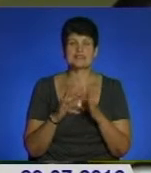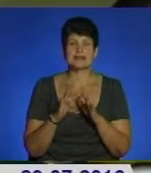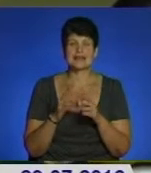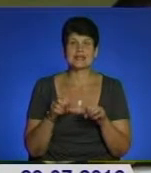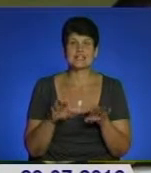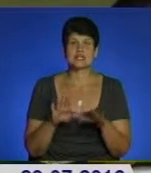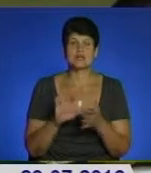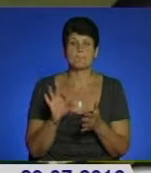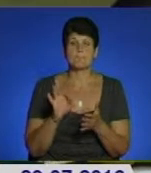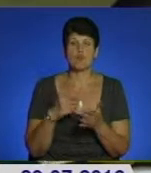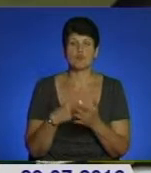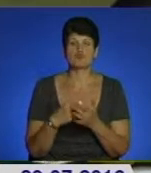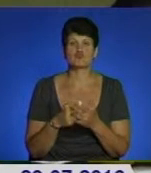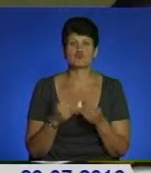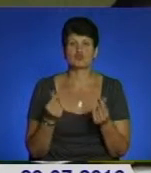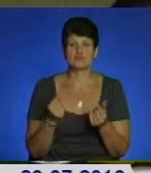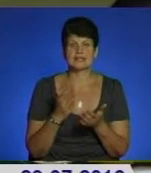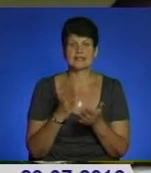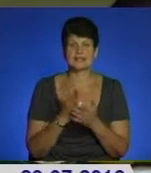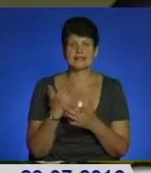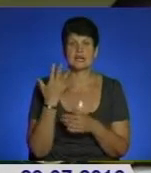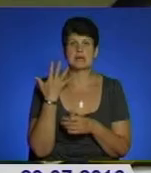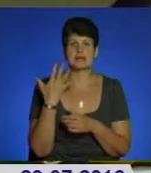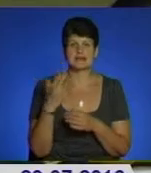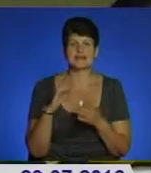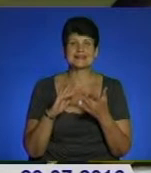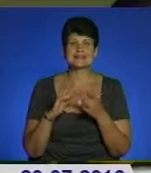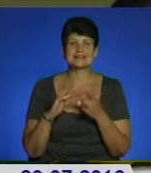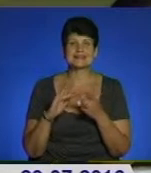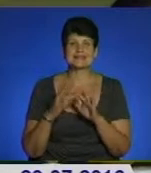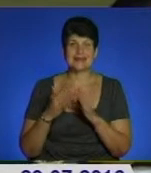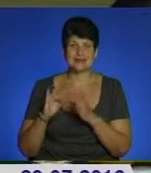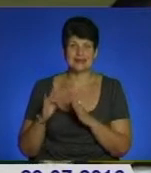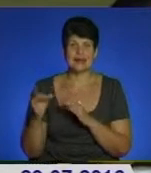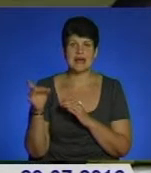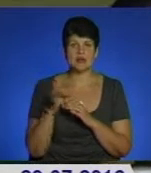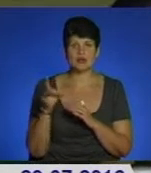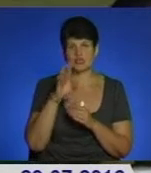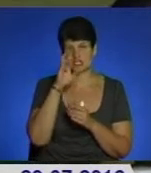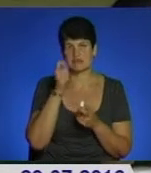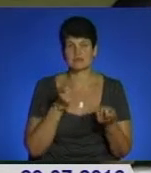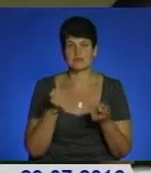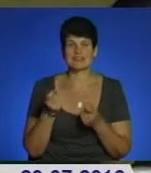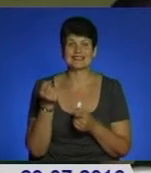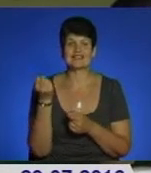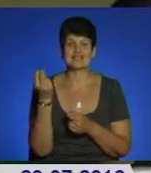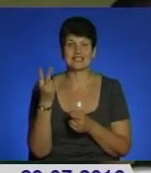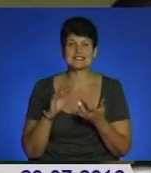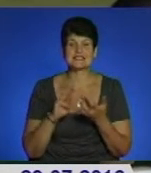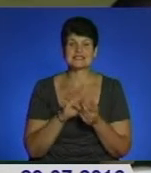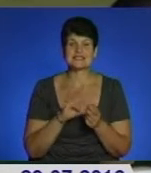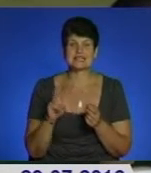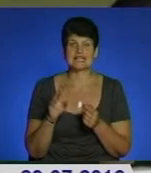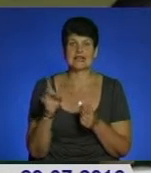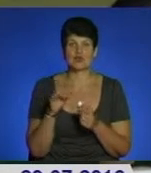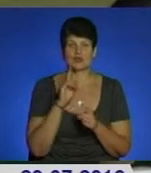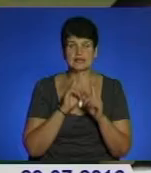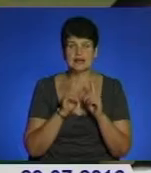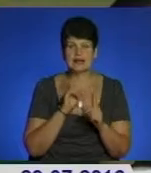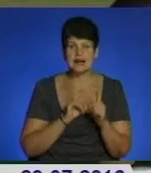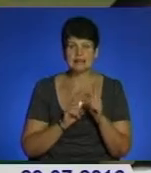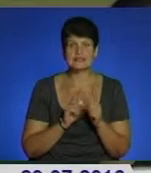бюджет знаходиться всього-навсього на 5 сайтах райадміністрації і на 12 сайтах районних рад. Зміни про